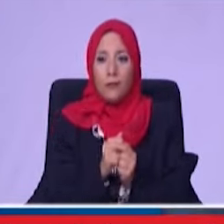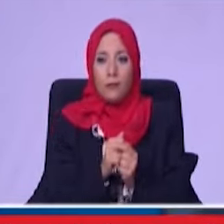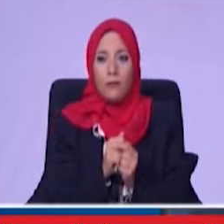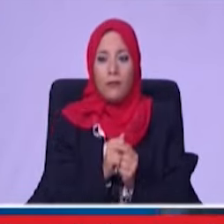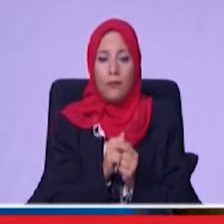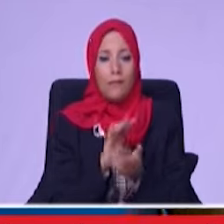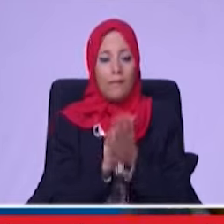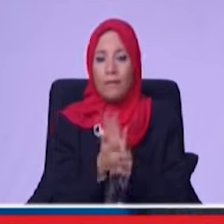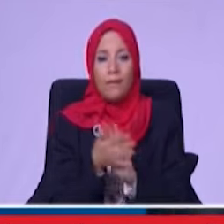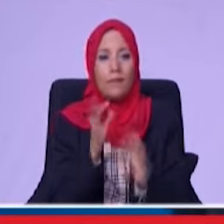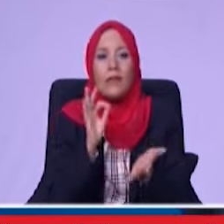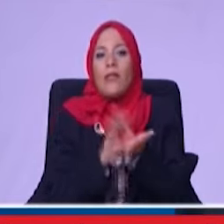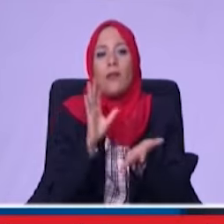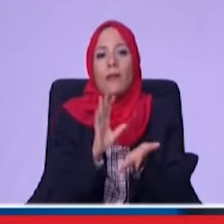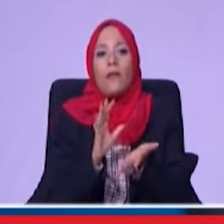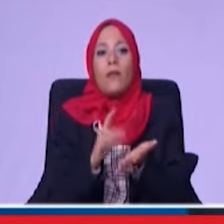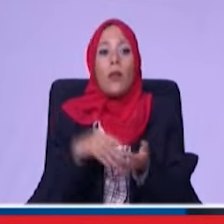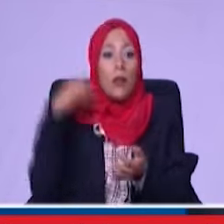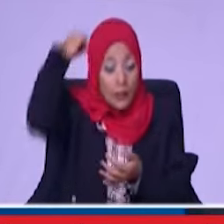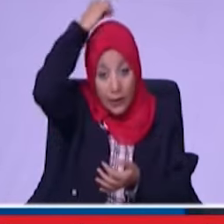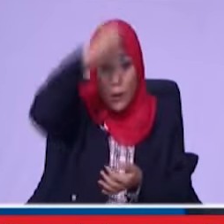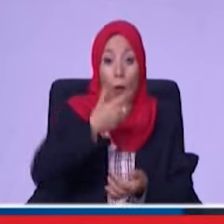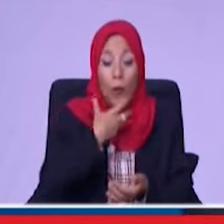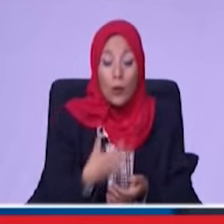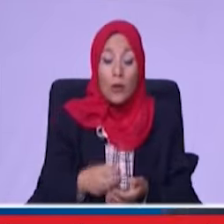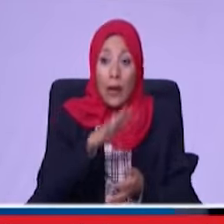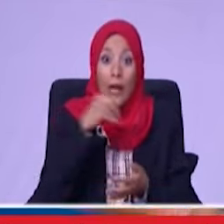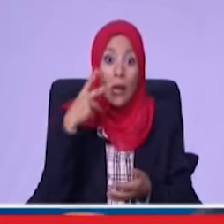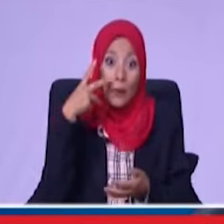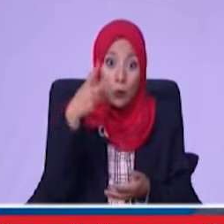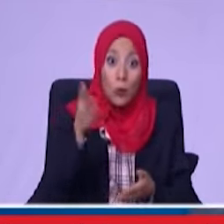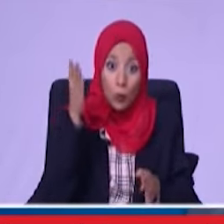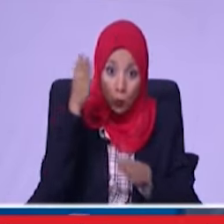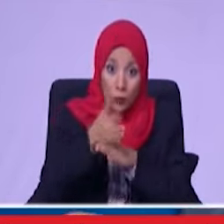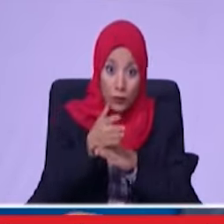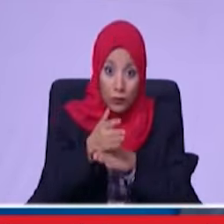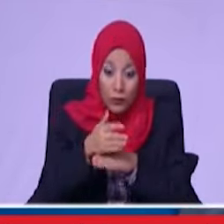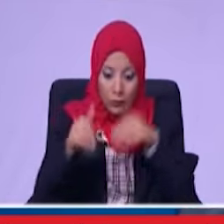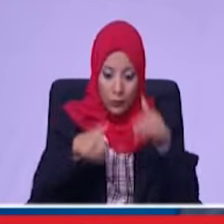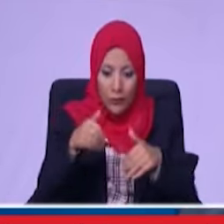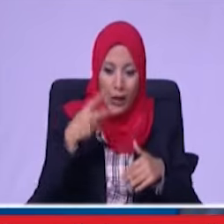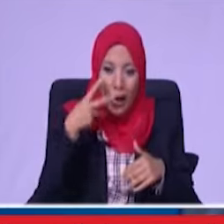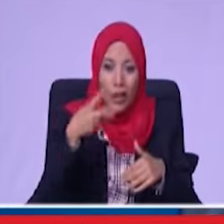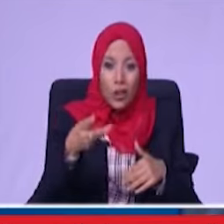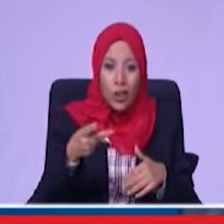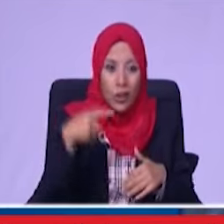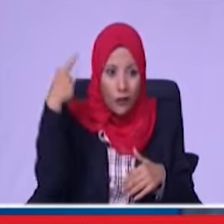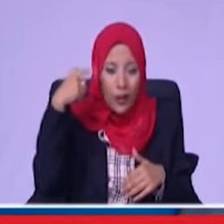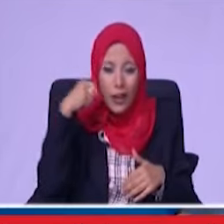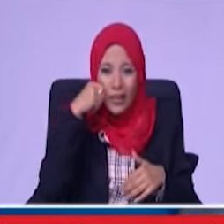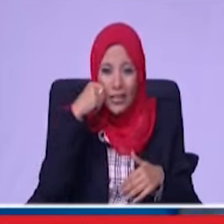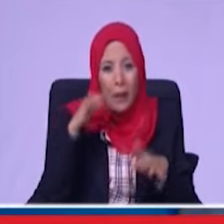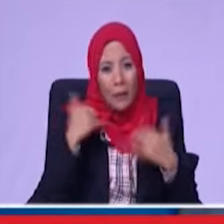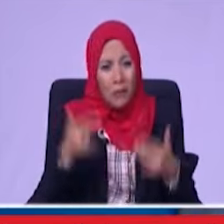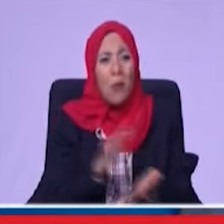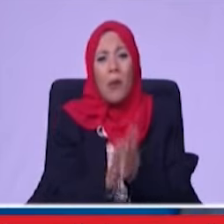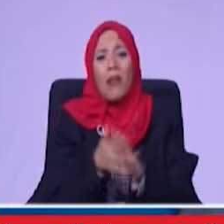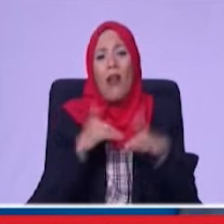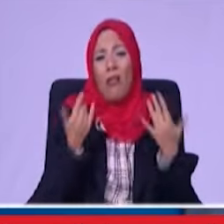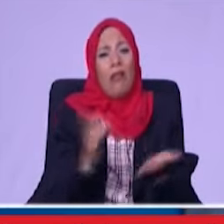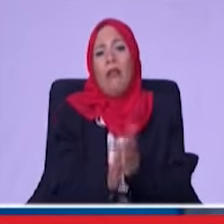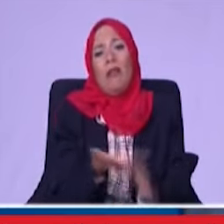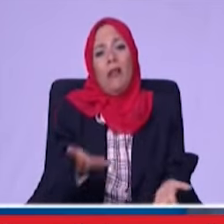النهاية هنا. ولذلك سيدنا النبي لما قال زوروا المقابر ما قالش تنفع الميت، لا، قال تذكركم الآخرة، ونص